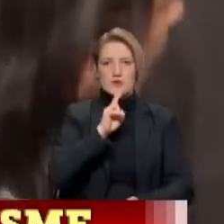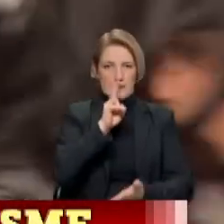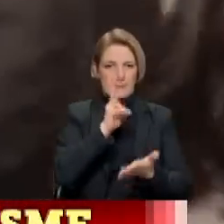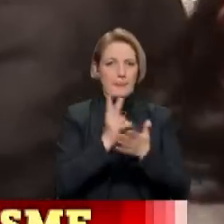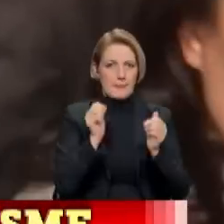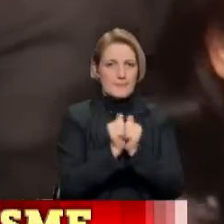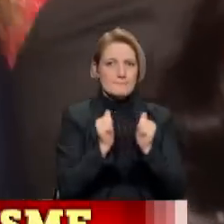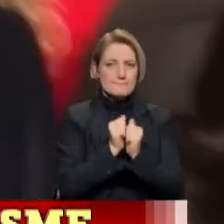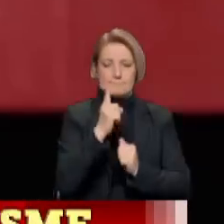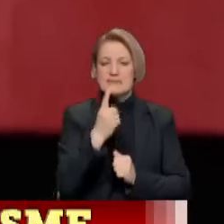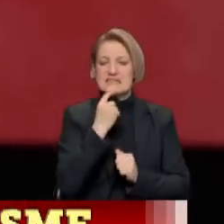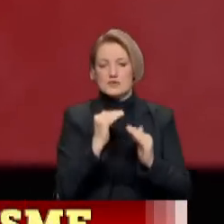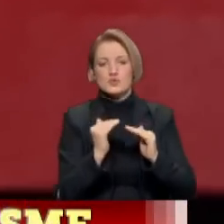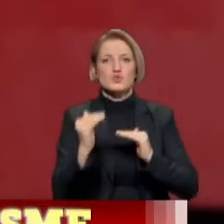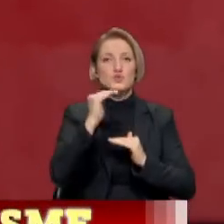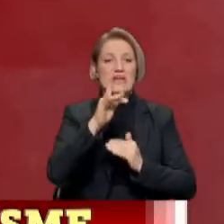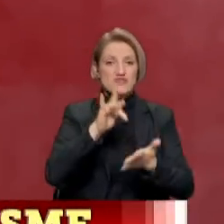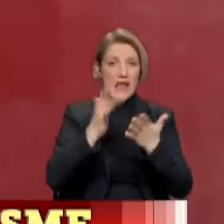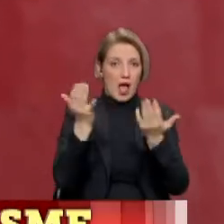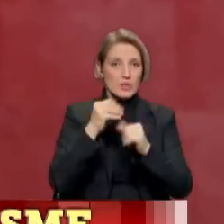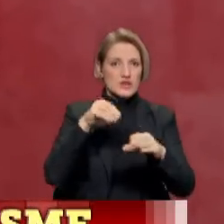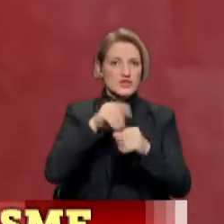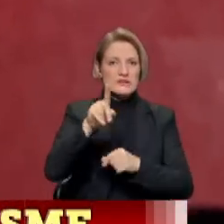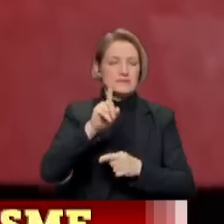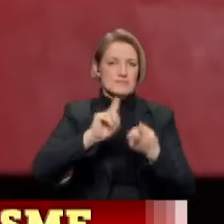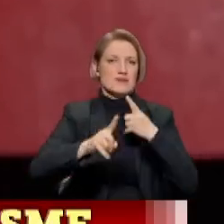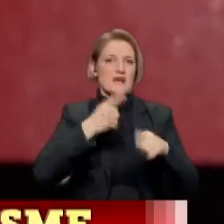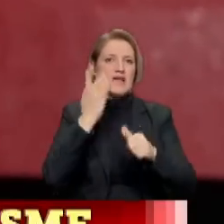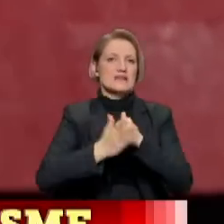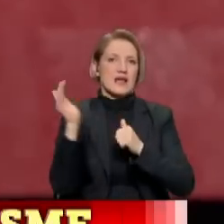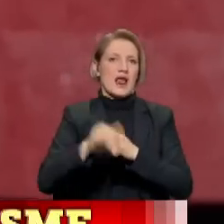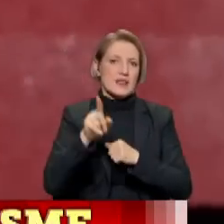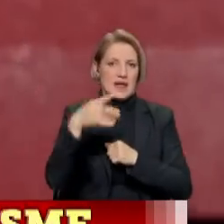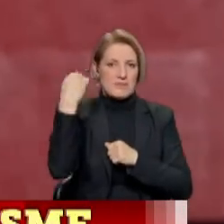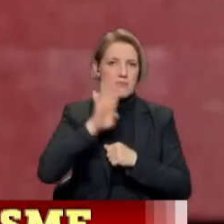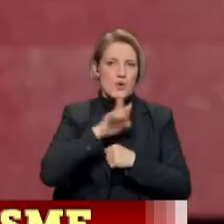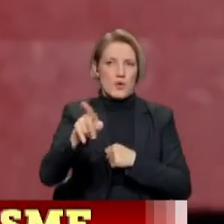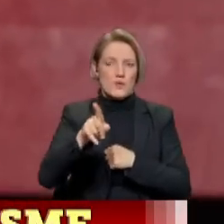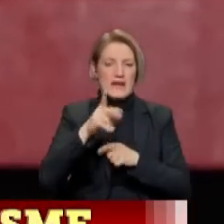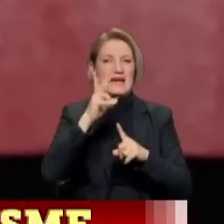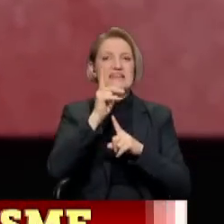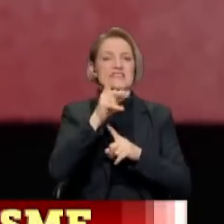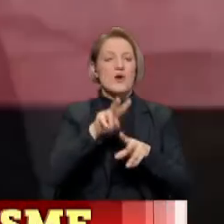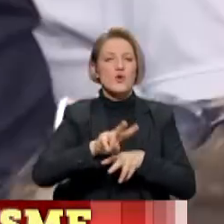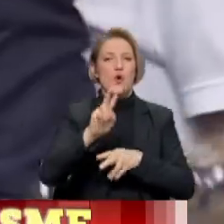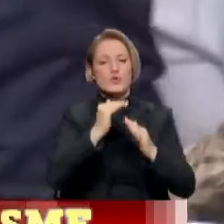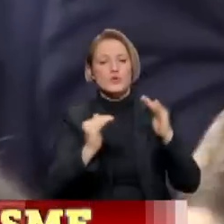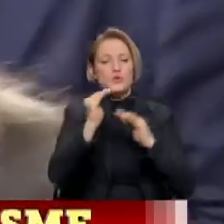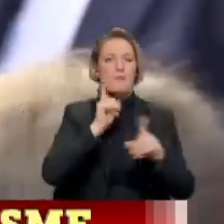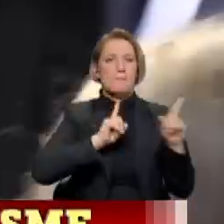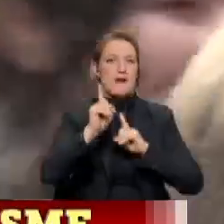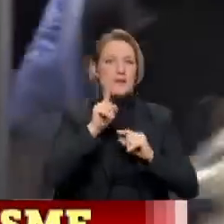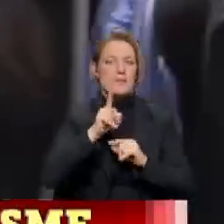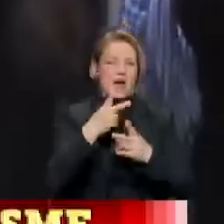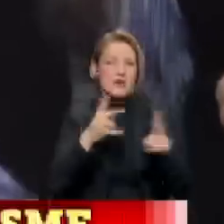kararla birlikte bir yılın üstünde ceza aldığı için siyasi yasak da geldi İmamoğlu'na. İstinaf yolunun ise açık olduğu hatırlatıldı